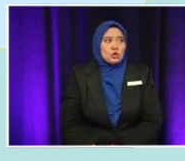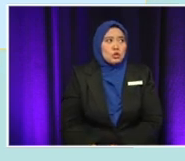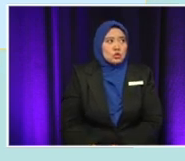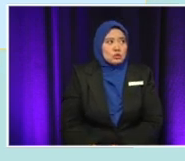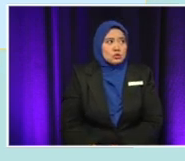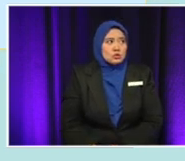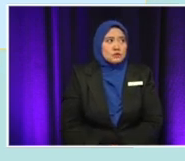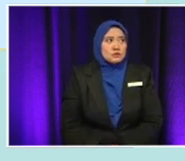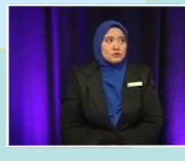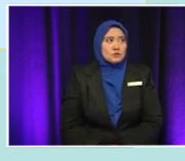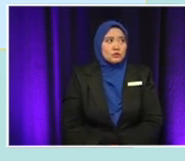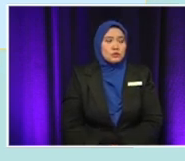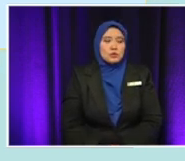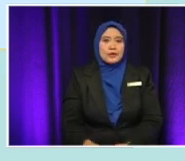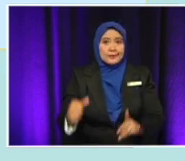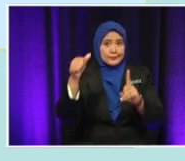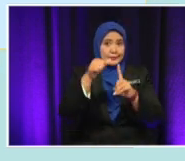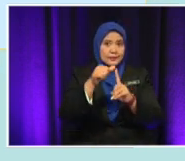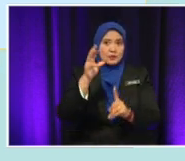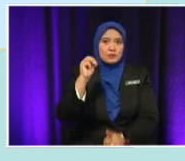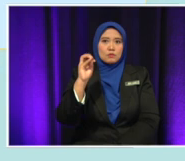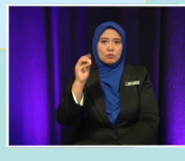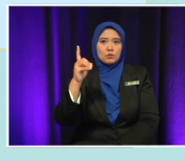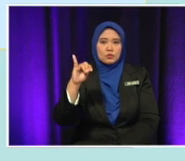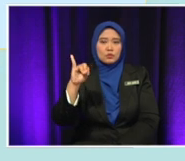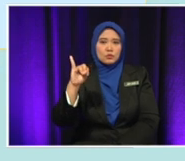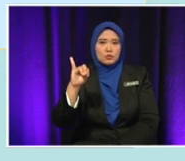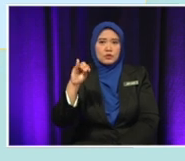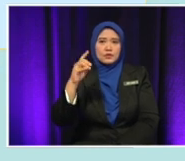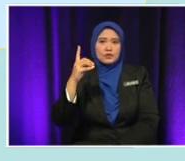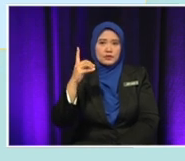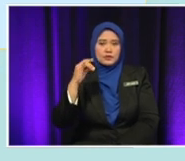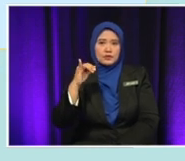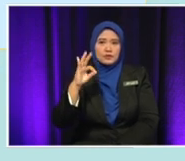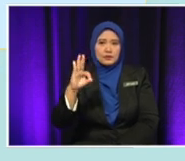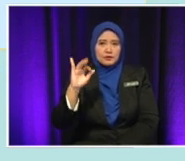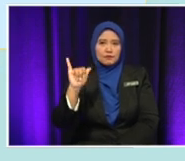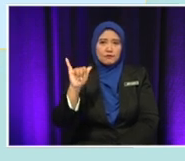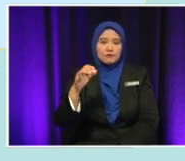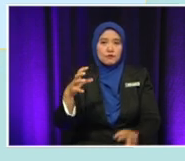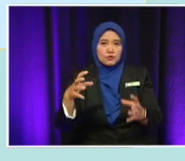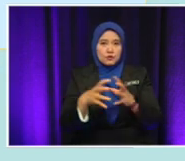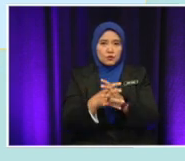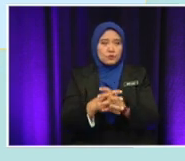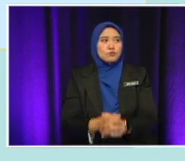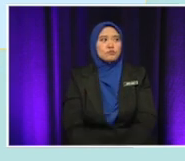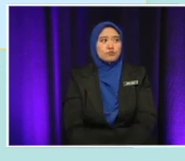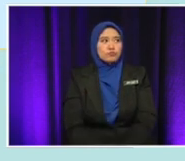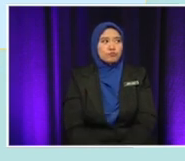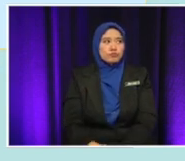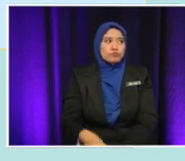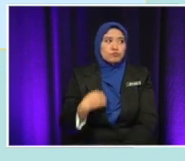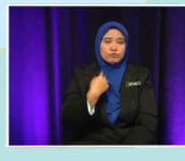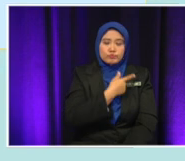berdasarkan Raja 12 yang tekan fitur gabungan yang diaplikasikan pada objek berlabel Q satu maka